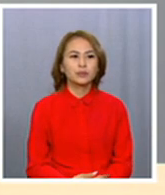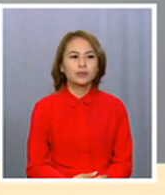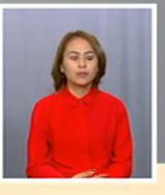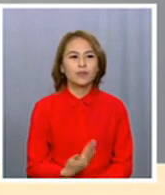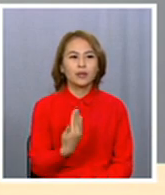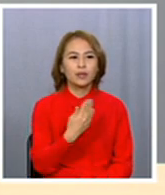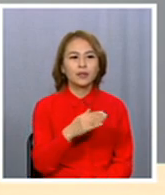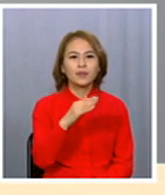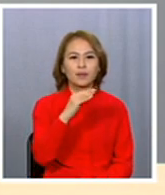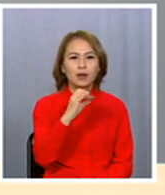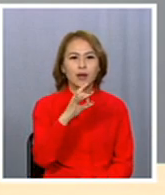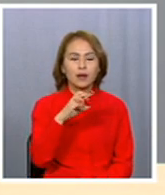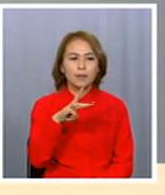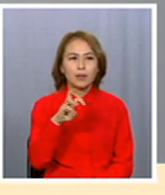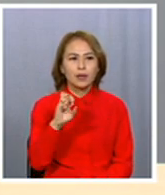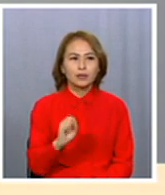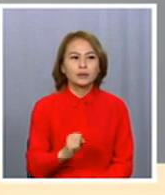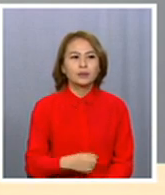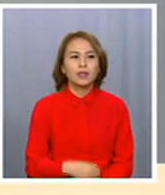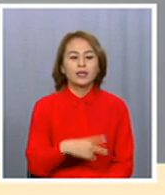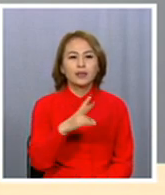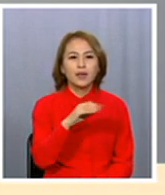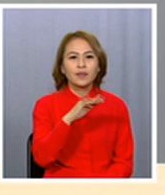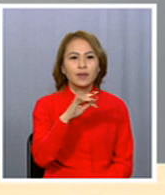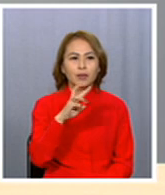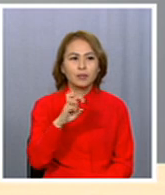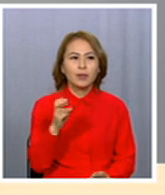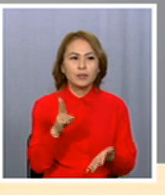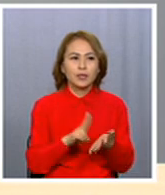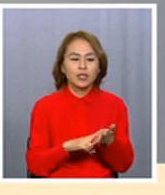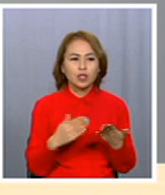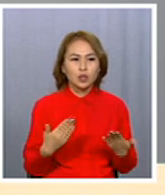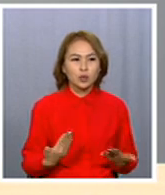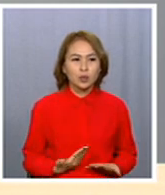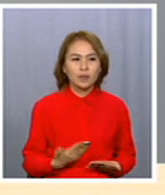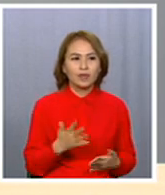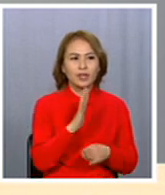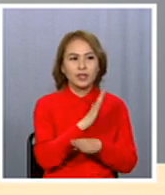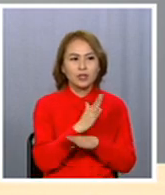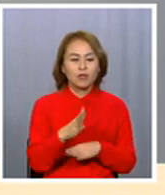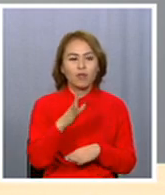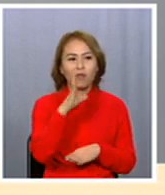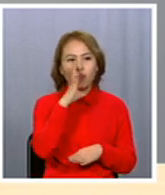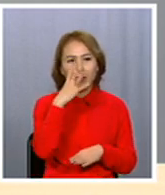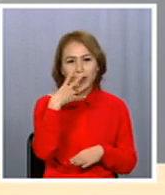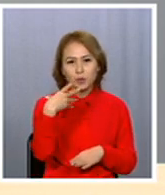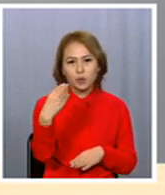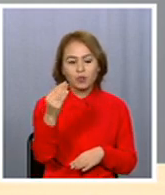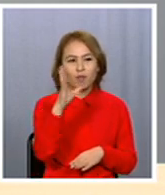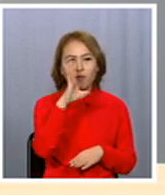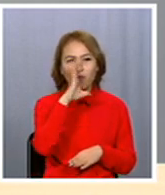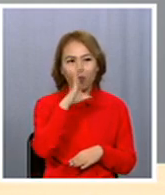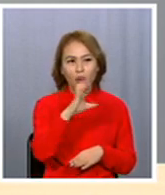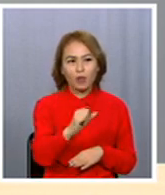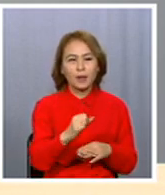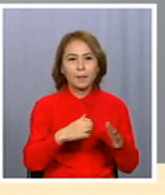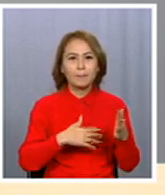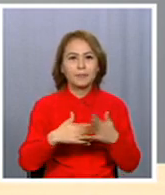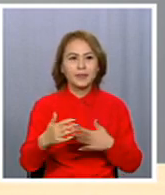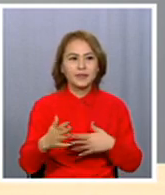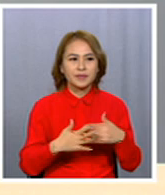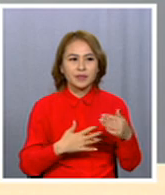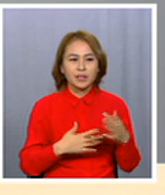Это ферма. На ферме поселили лису, волка, медведя.